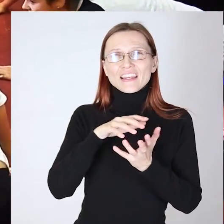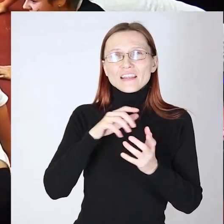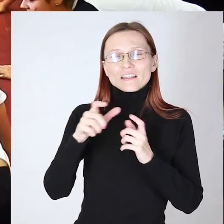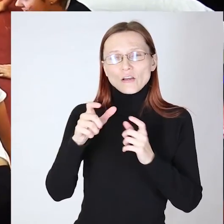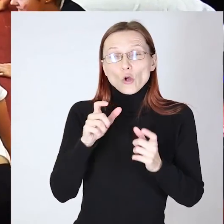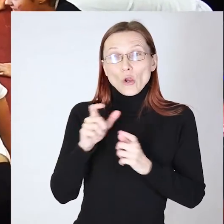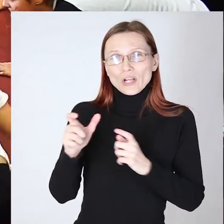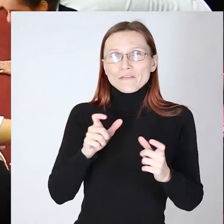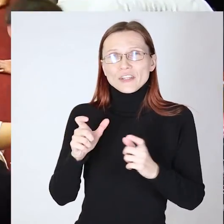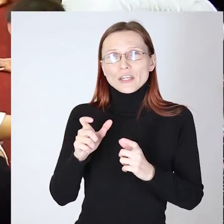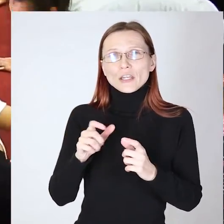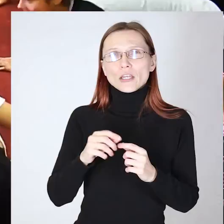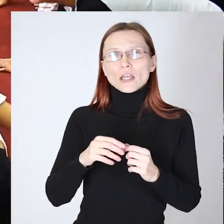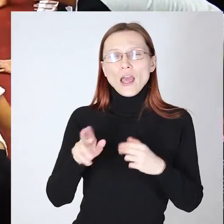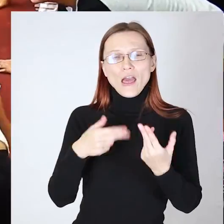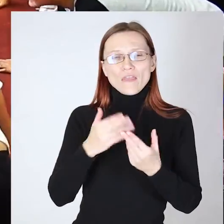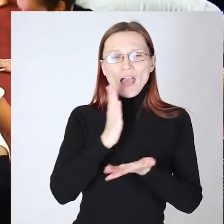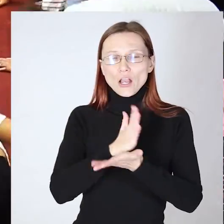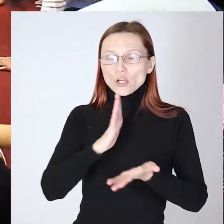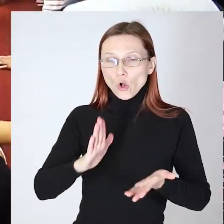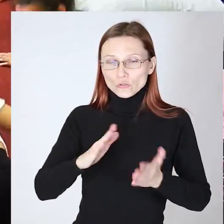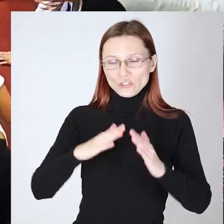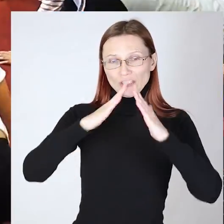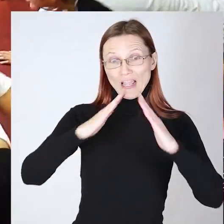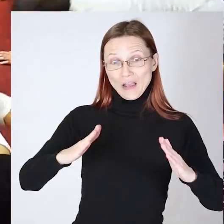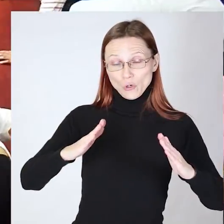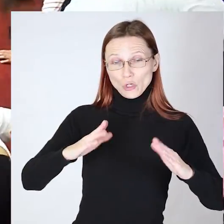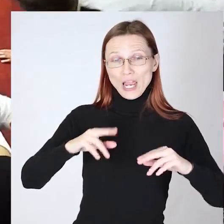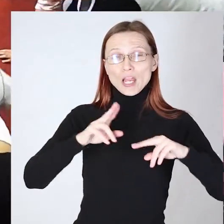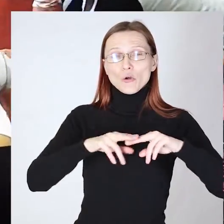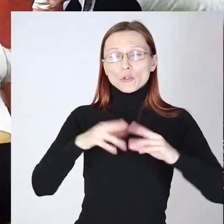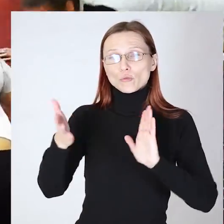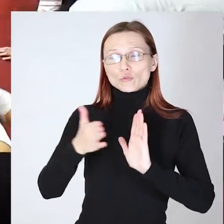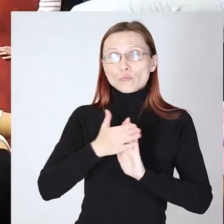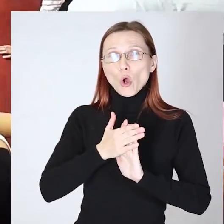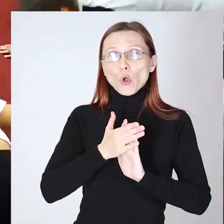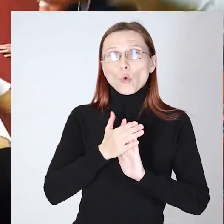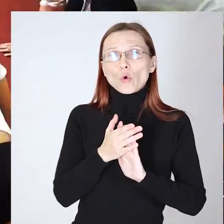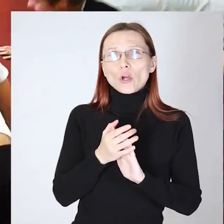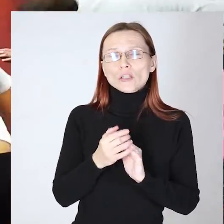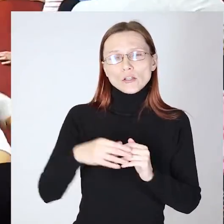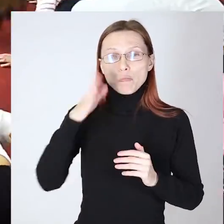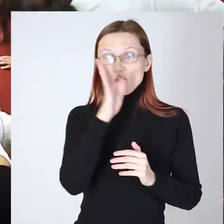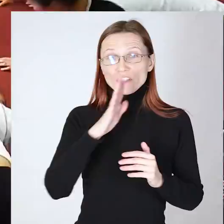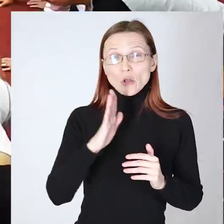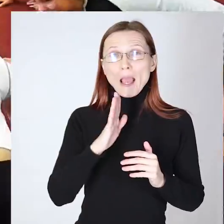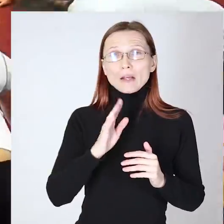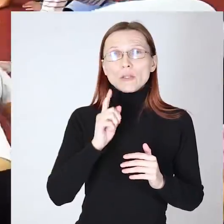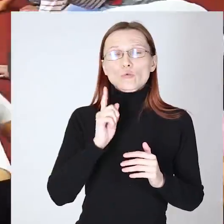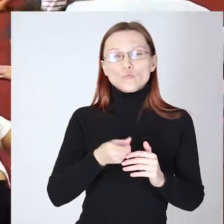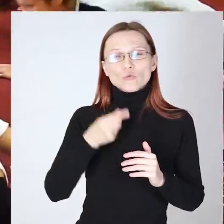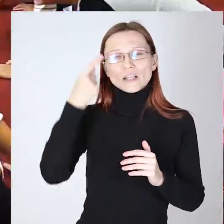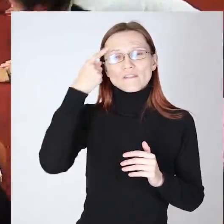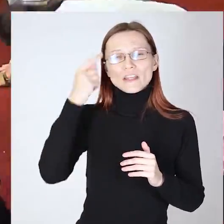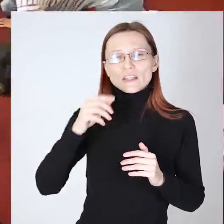tábora. Účastníci, ktorí boli profesionáli, tak tí už museli ovládať ďalších